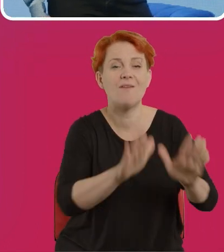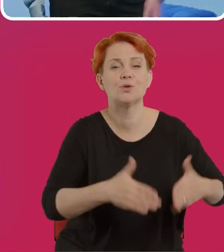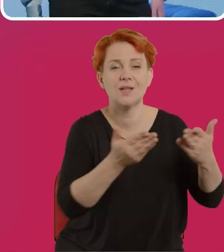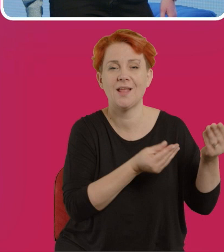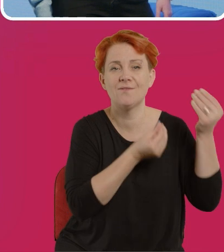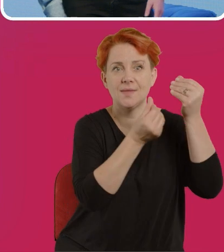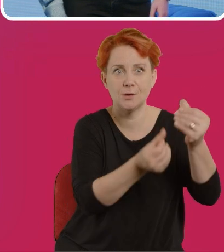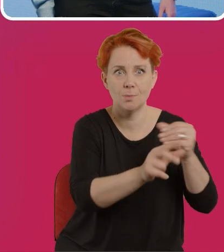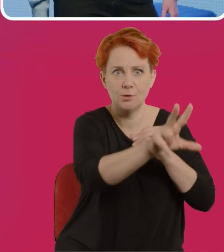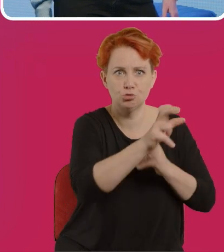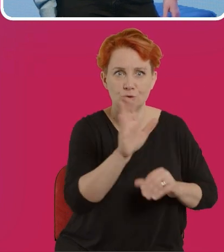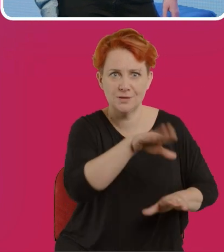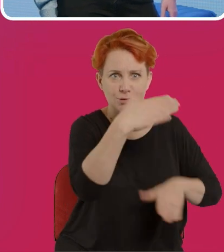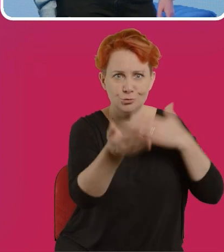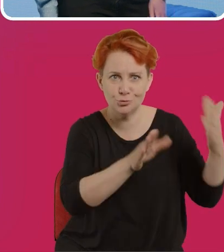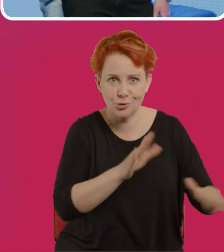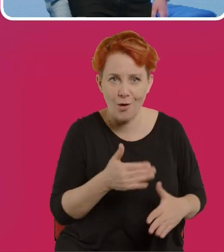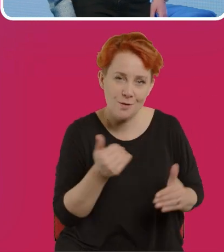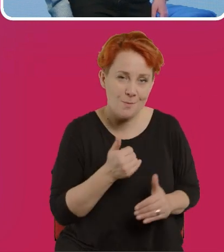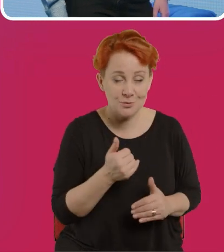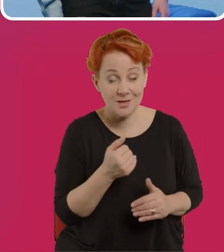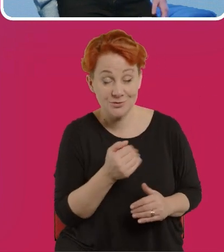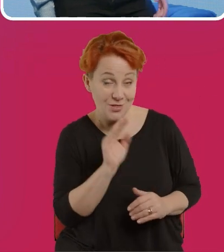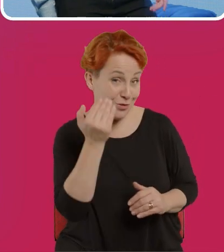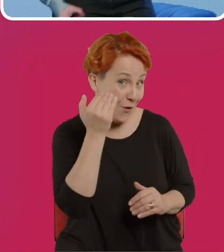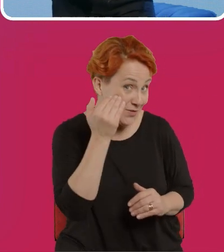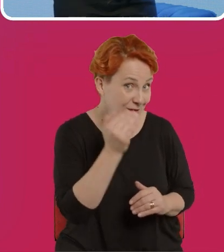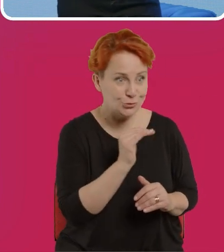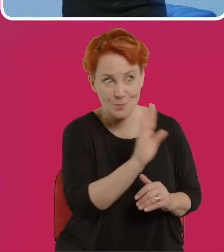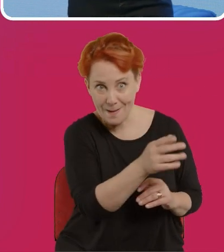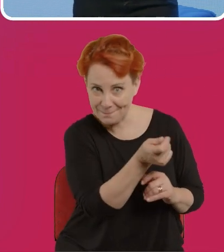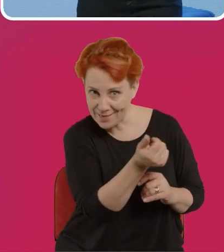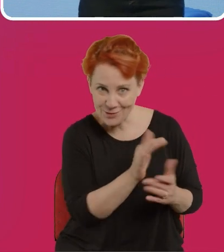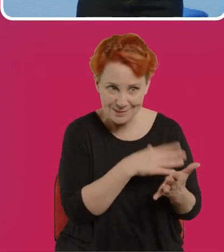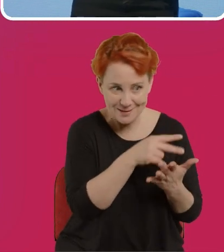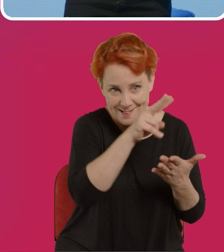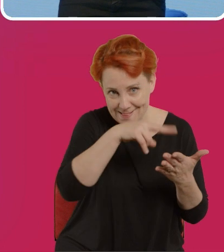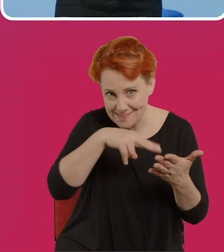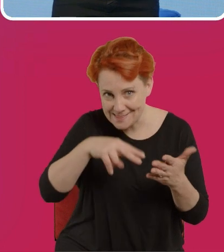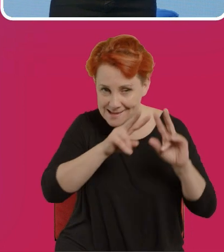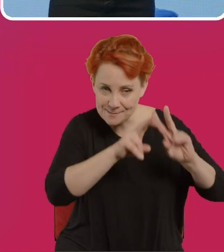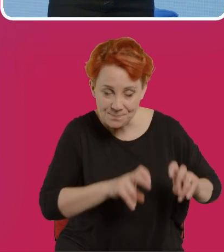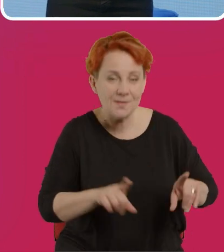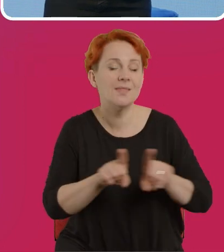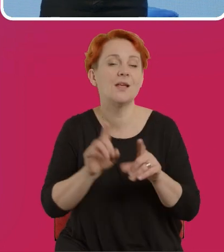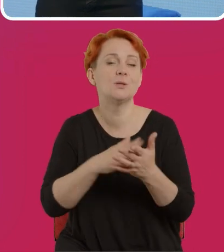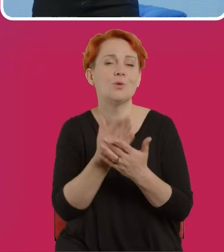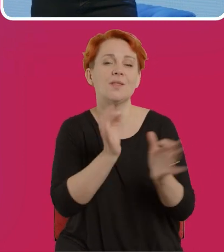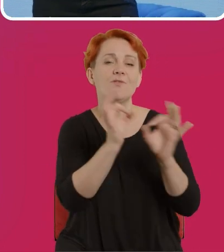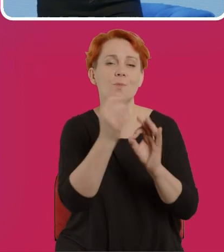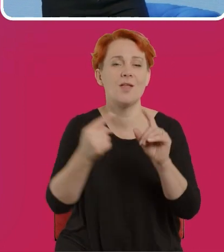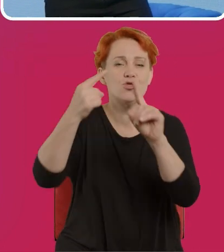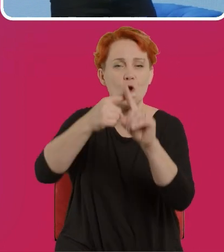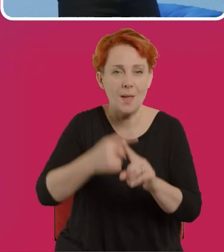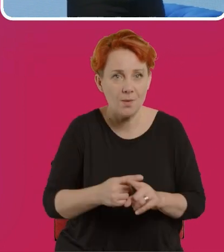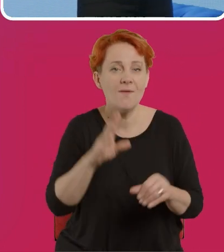propos, żeby się dowiedzieć, czy nasi klienci mają pieniądze, polecam. Albo na przykład informacja dodatkowa tam. Często są fajne ciekawostki,